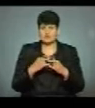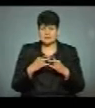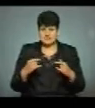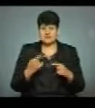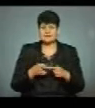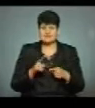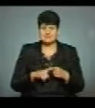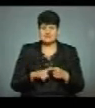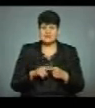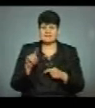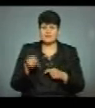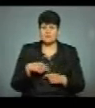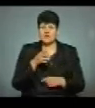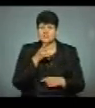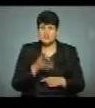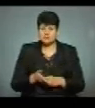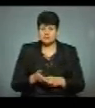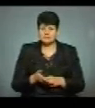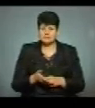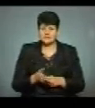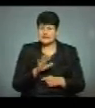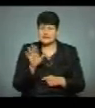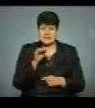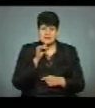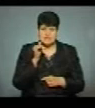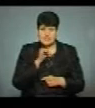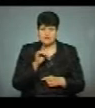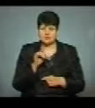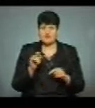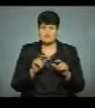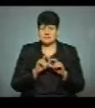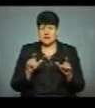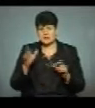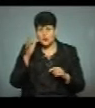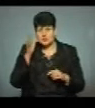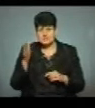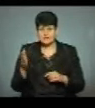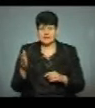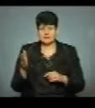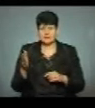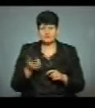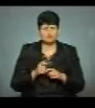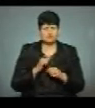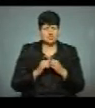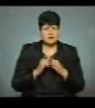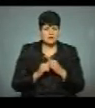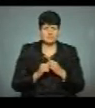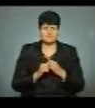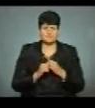це вимога часу. Не секрет, що у закладах освіти дуже часто